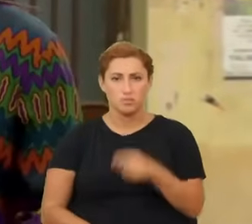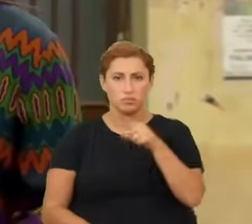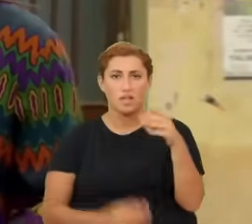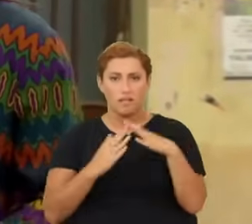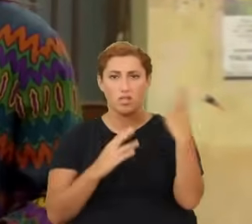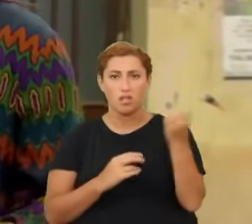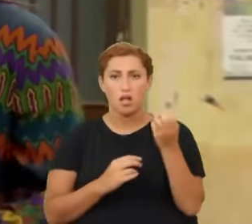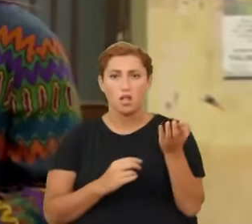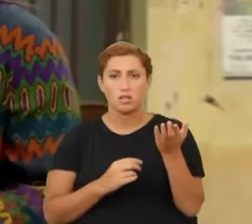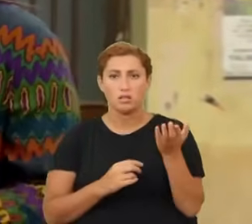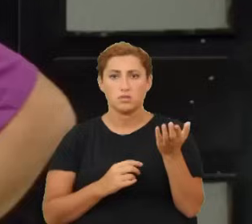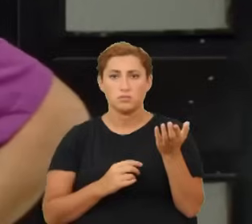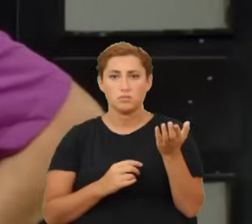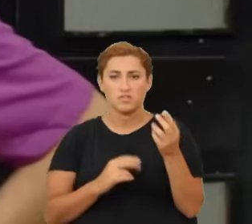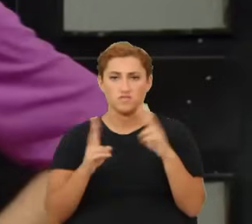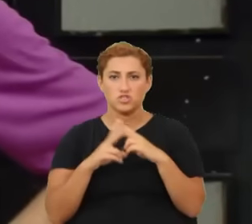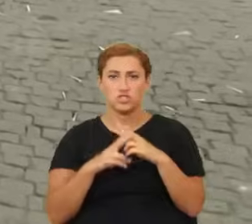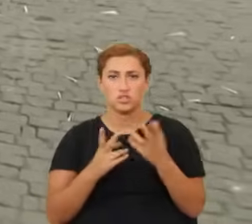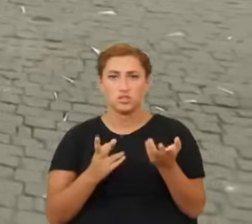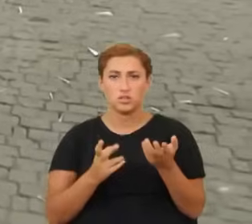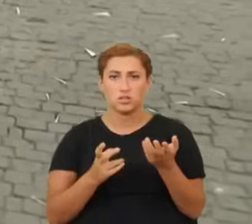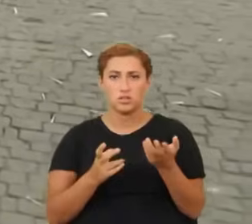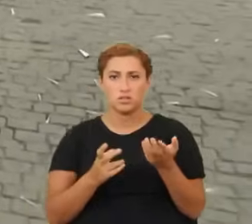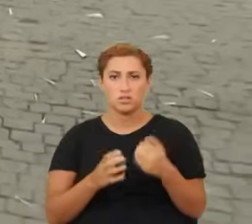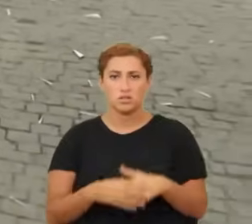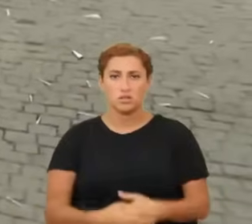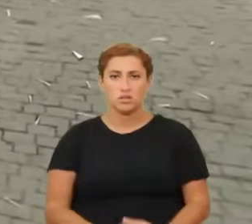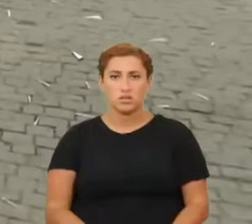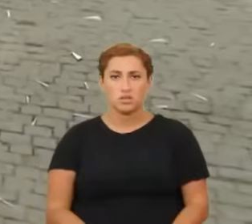işte evden aldım. Şeyler, fiş.